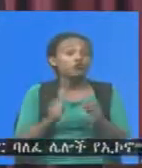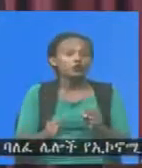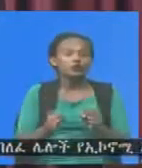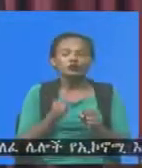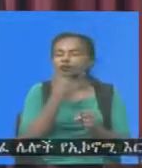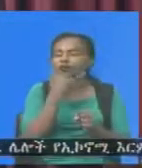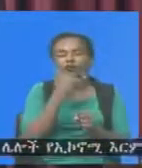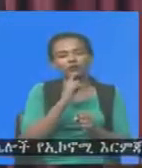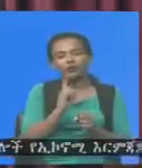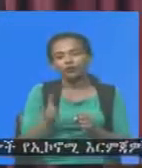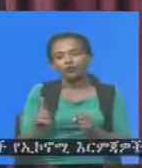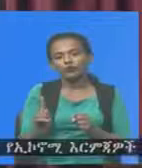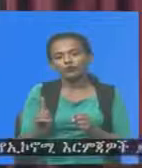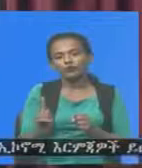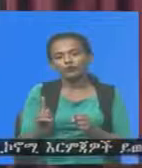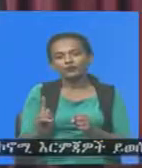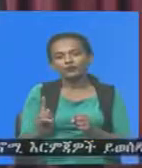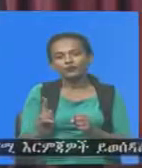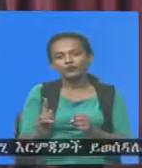ስህተት ነው።